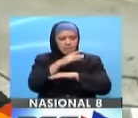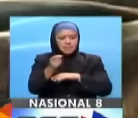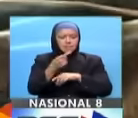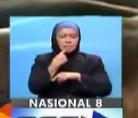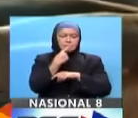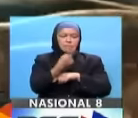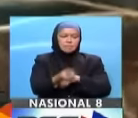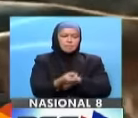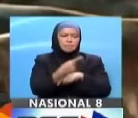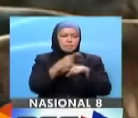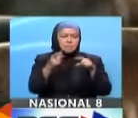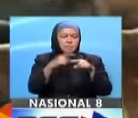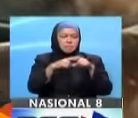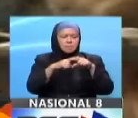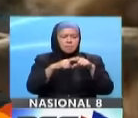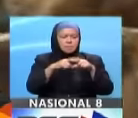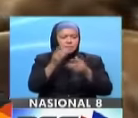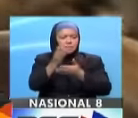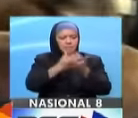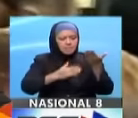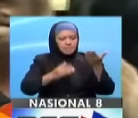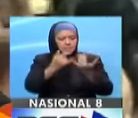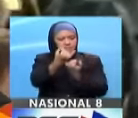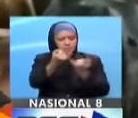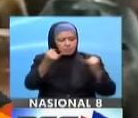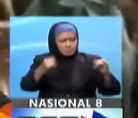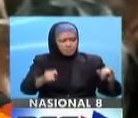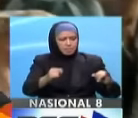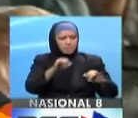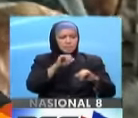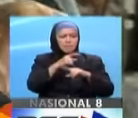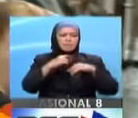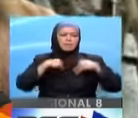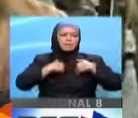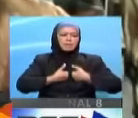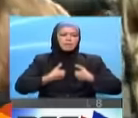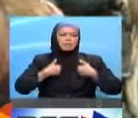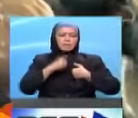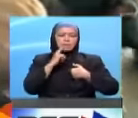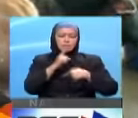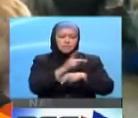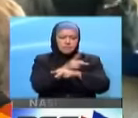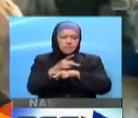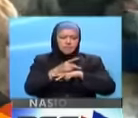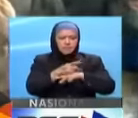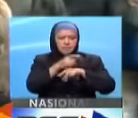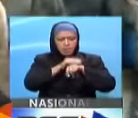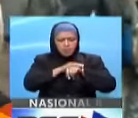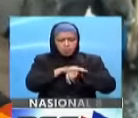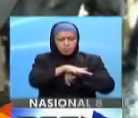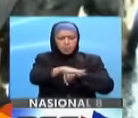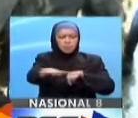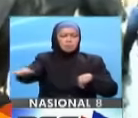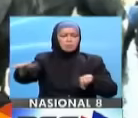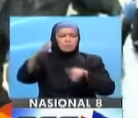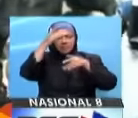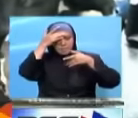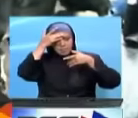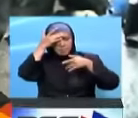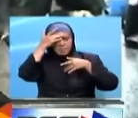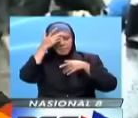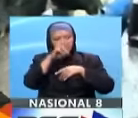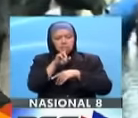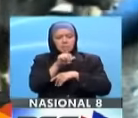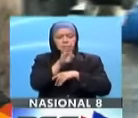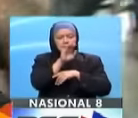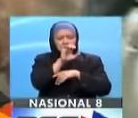Veterina mengambil langkah berjaga-jaga bagi mengawal penyebaran penyakit rabies. Ketika ditanya mengenai sebuah pertubuhan bukan kerajaan NGO luar negara